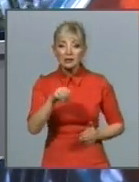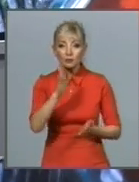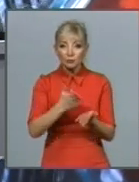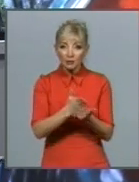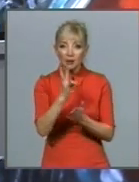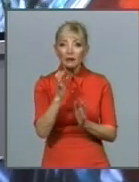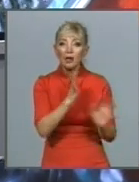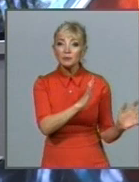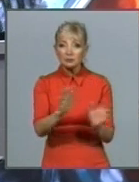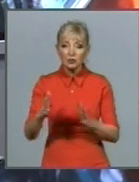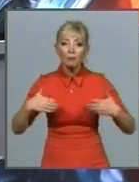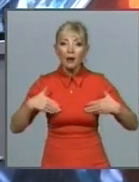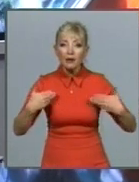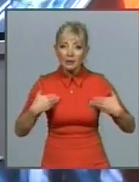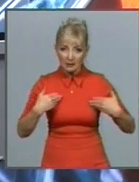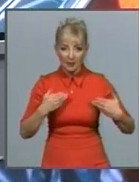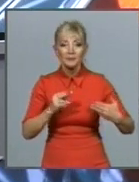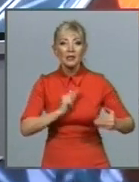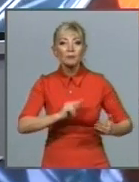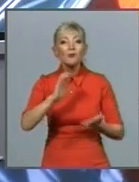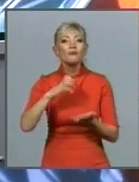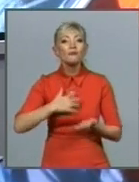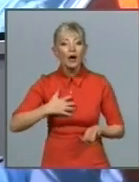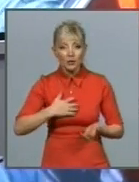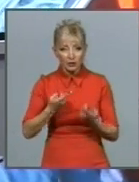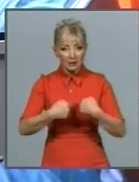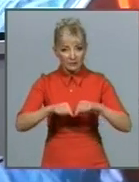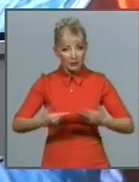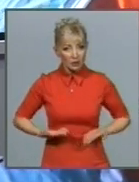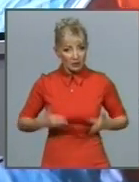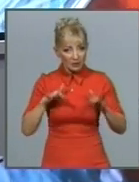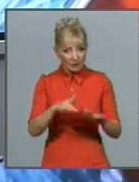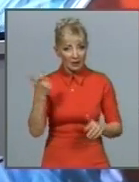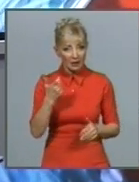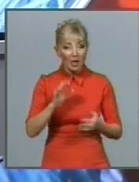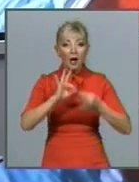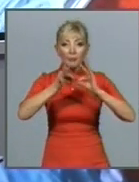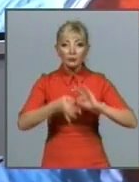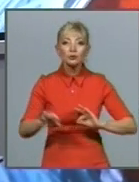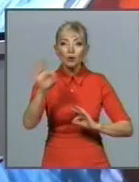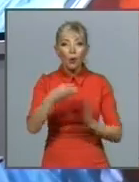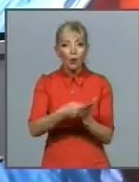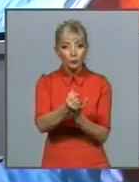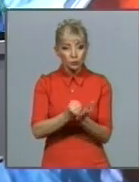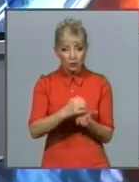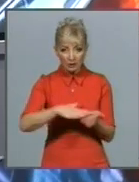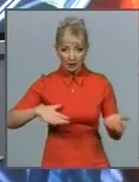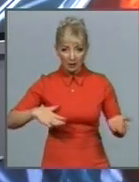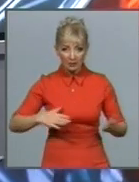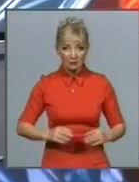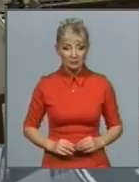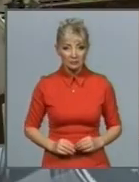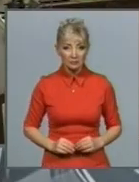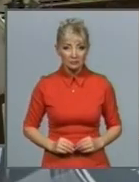на забезпечення ефективного функціонування важливих сфер життєдіяльності Харкова. Більш детально про кошторис міста у наступному сюжеті.